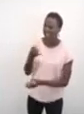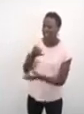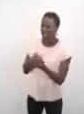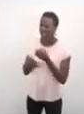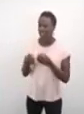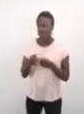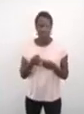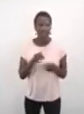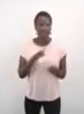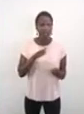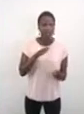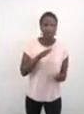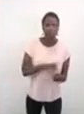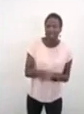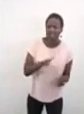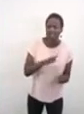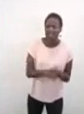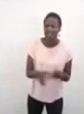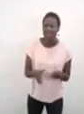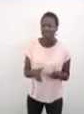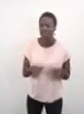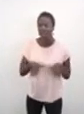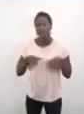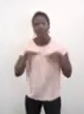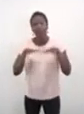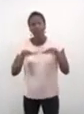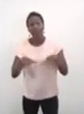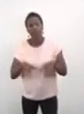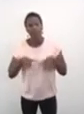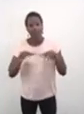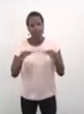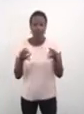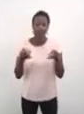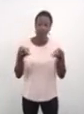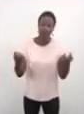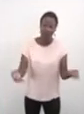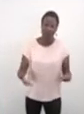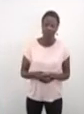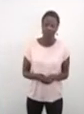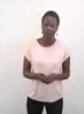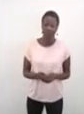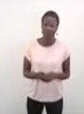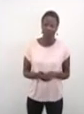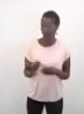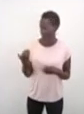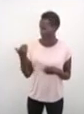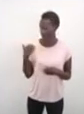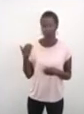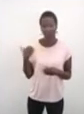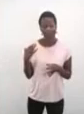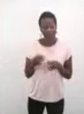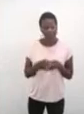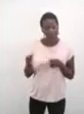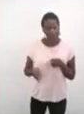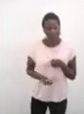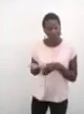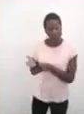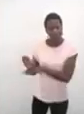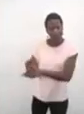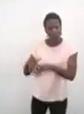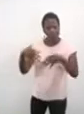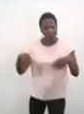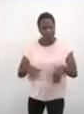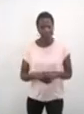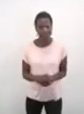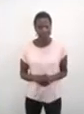assez rapide, que c'est trop lent, avec le bilan que nous venons de vous proposer, un bilan sur 2 ans, dans lequel